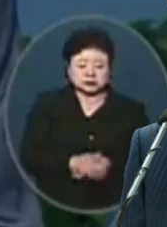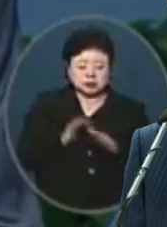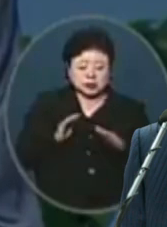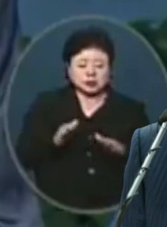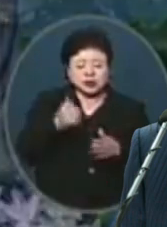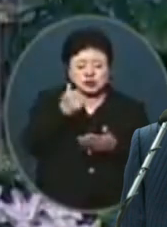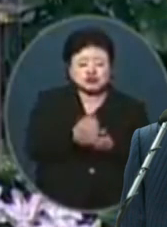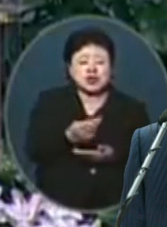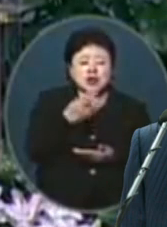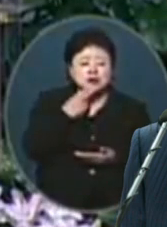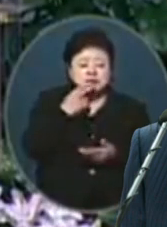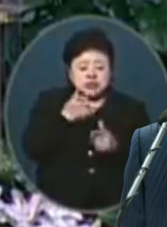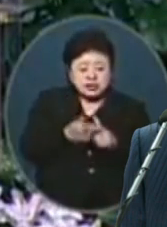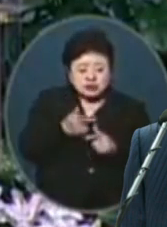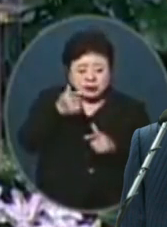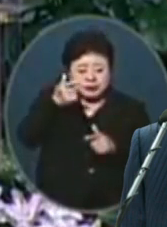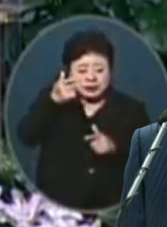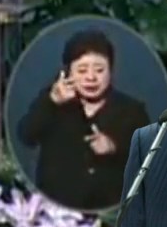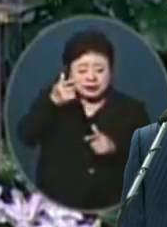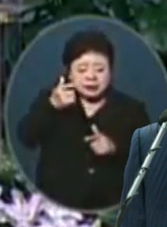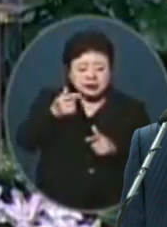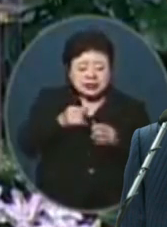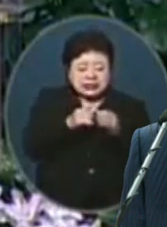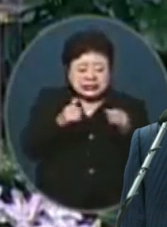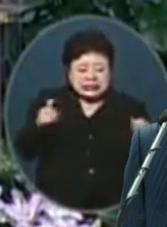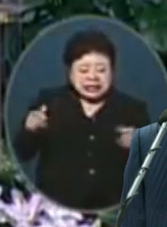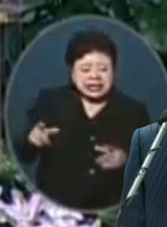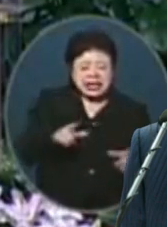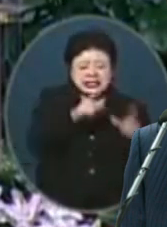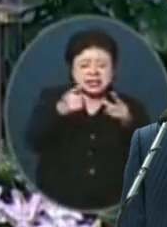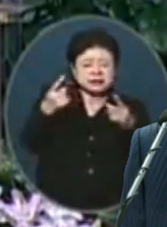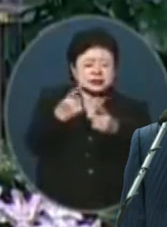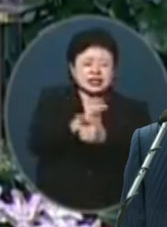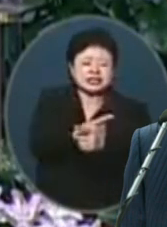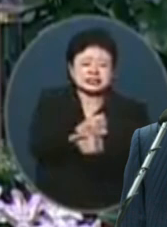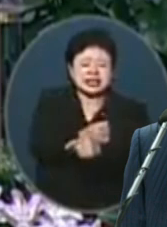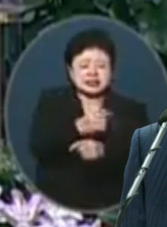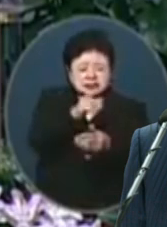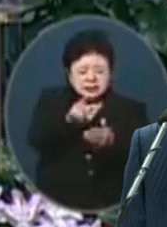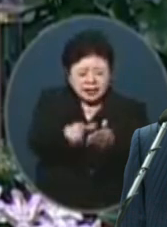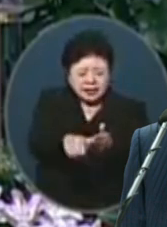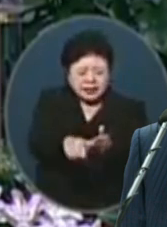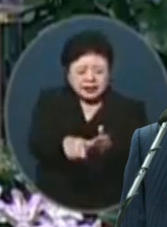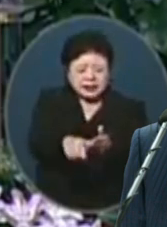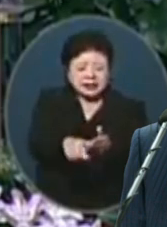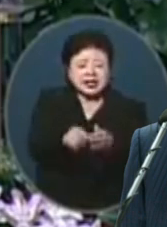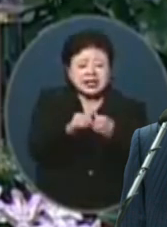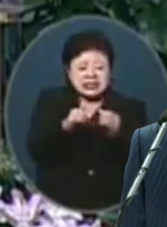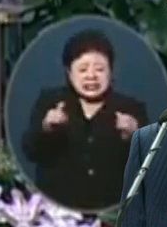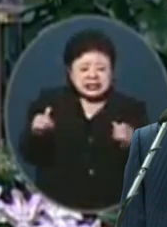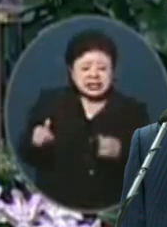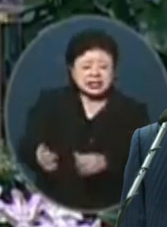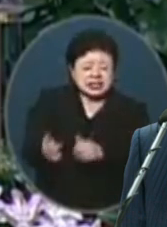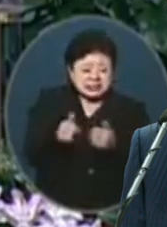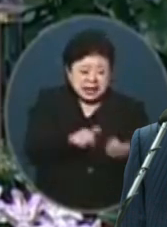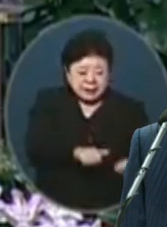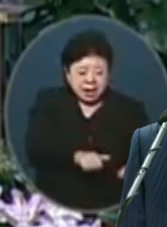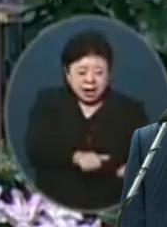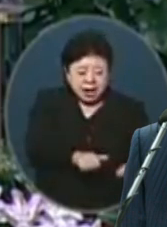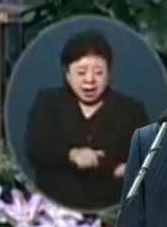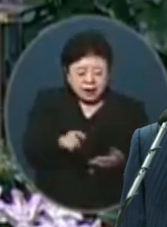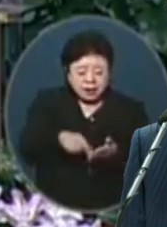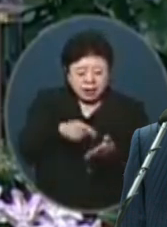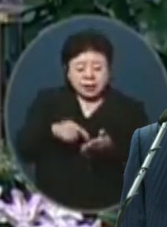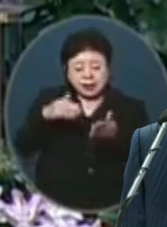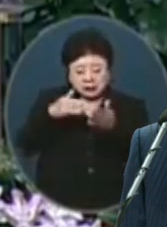오직 죄 없으신 예수님이 인간의 삶을 대신하셨을 때 인간의 사망을 청산할